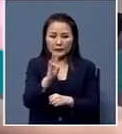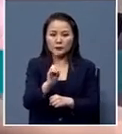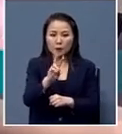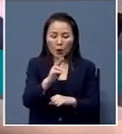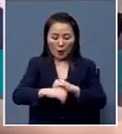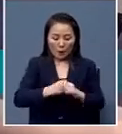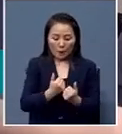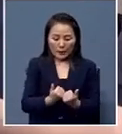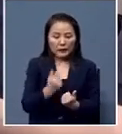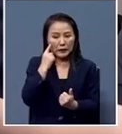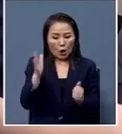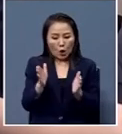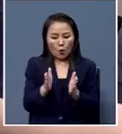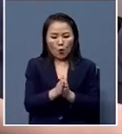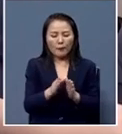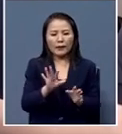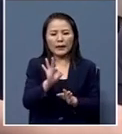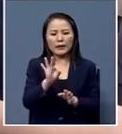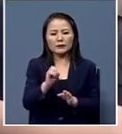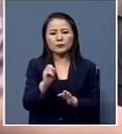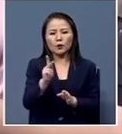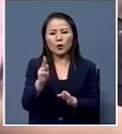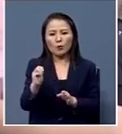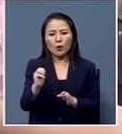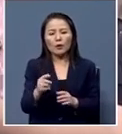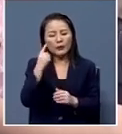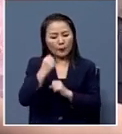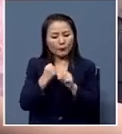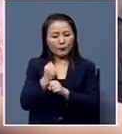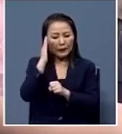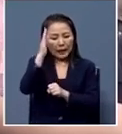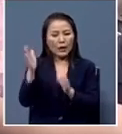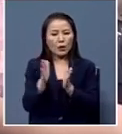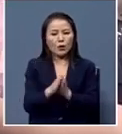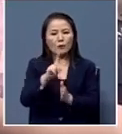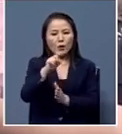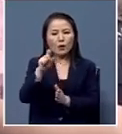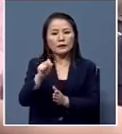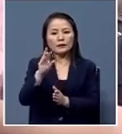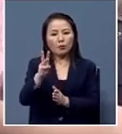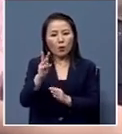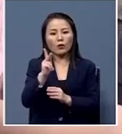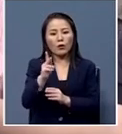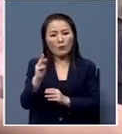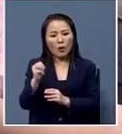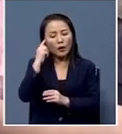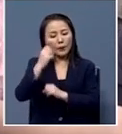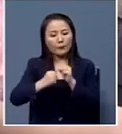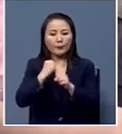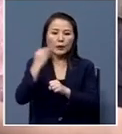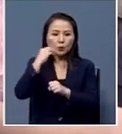ปีนี้เราจะได้อีก29รวมเป็นก็ประมาณ90กว่ากิโลปีหน้าเราจะมาอีกรวมเป็น126กิโลนะฮะก็จะขึ้นไปประมาณนี้นะทุ